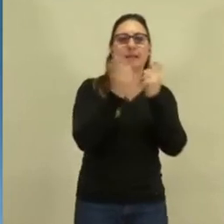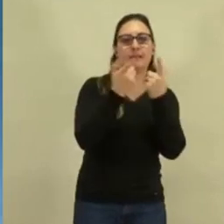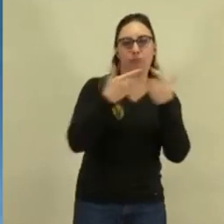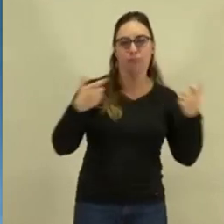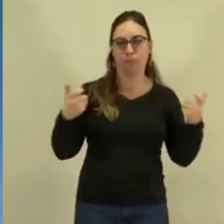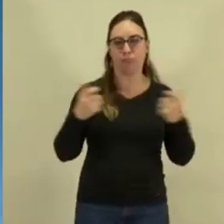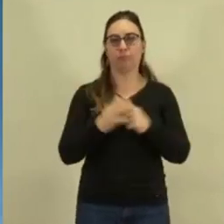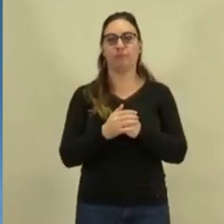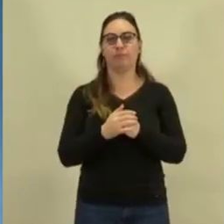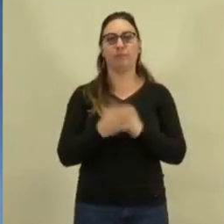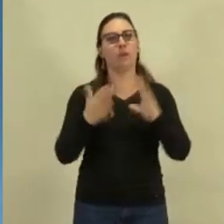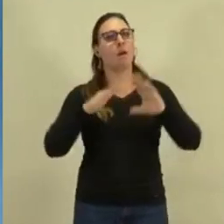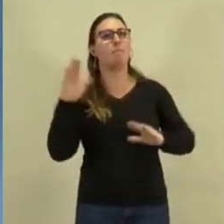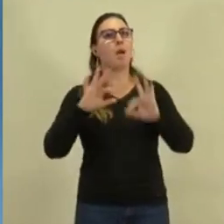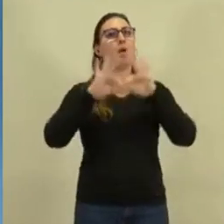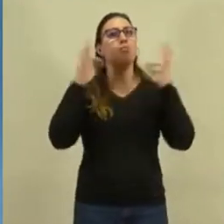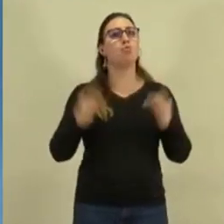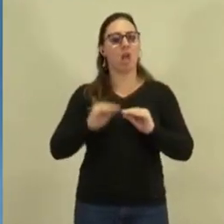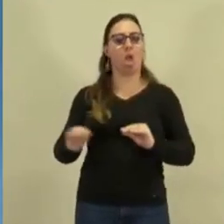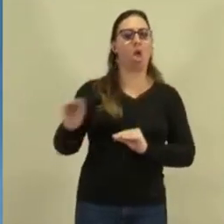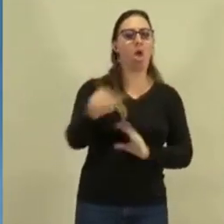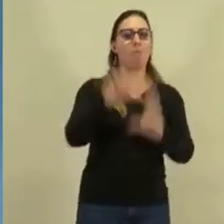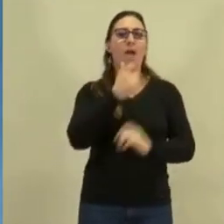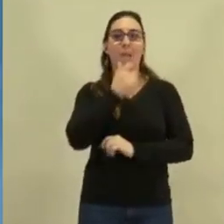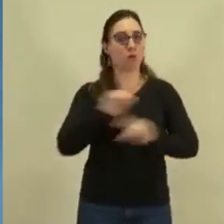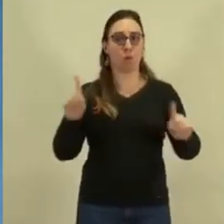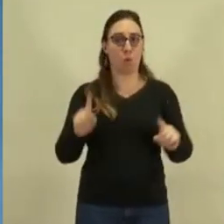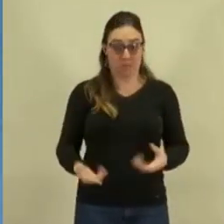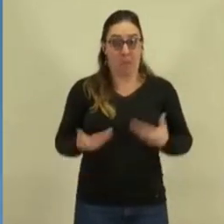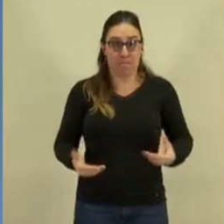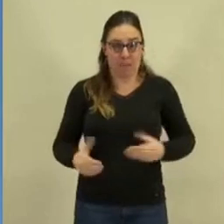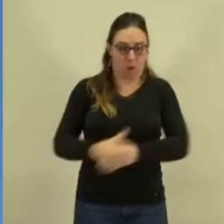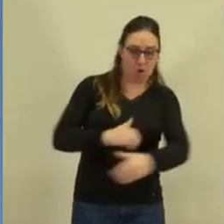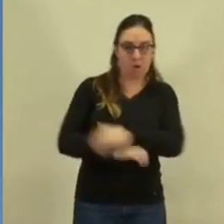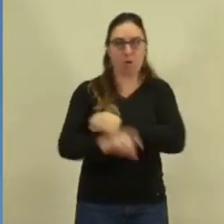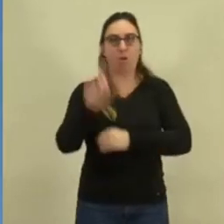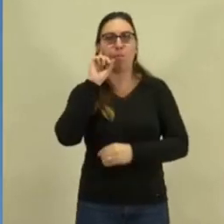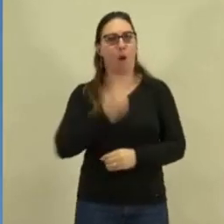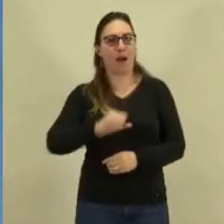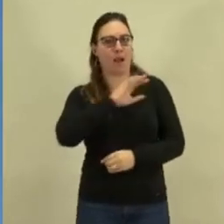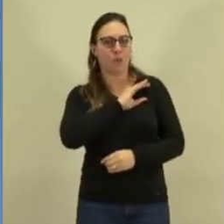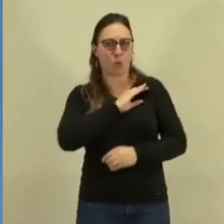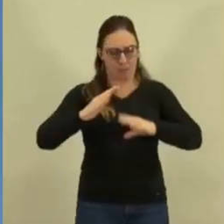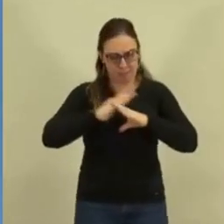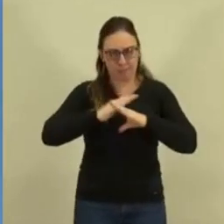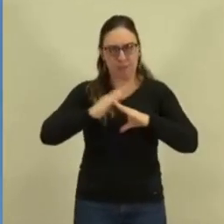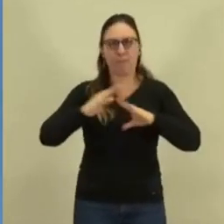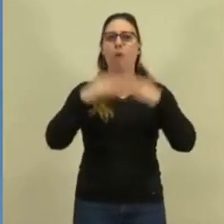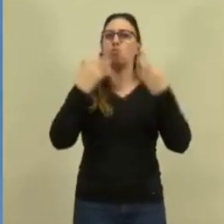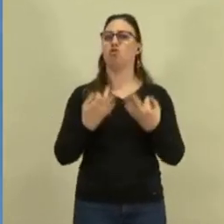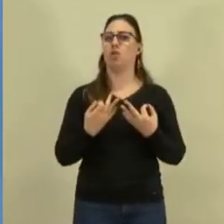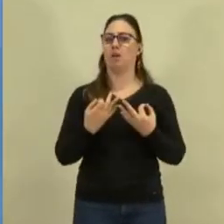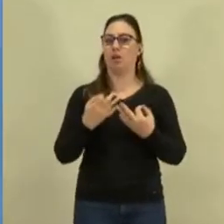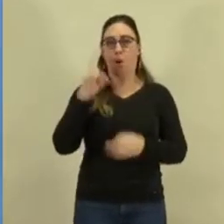eh bien, ils ne repoussent pas leur budget au mois de mars, ils le font maintenant, parce qu'il est de leur responsabilité de le faire maintenant, sinon ils seront obligés